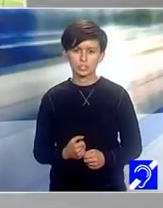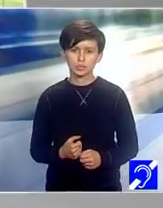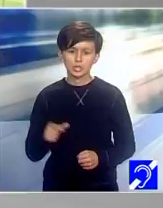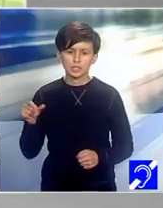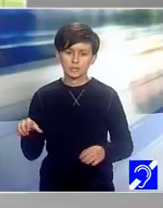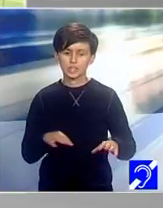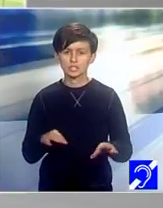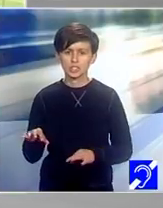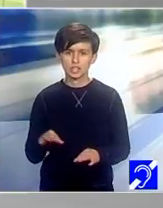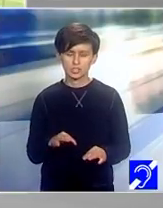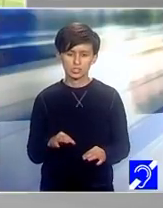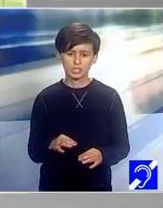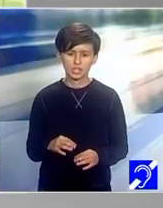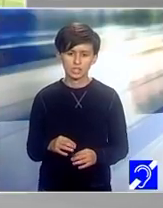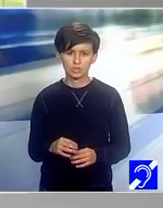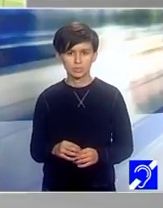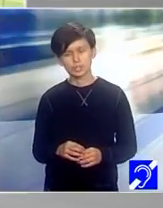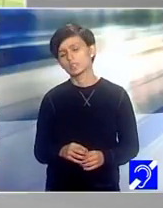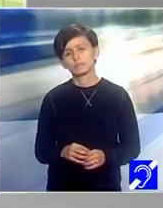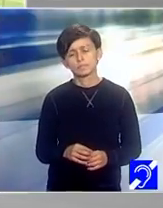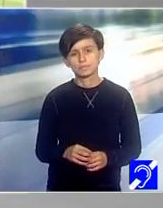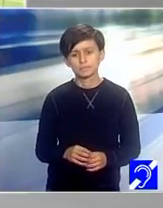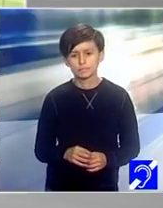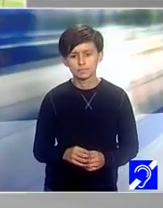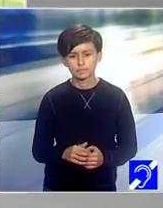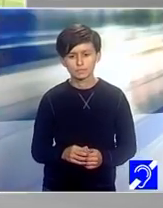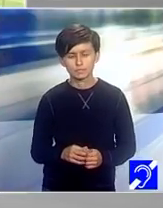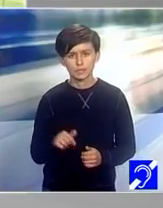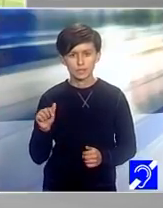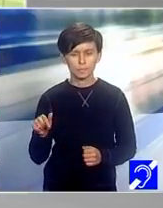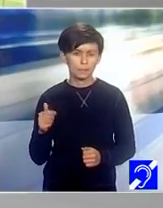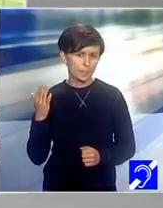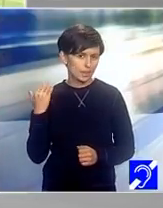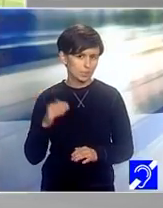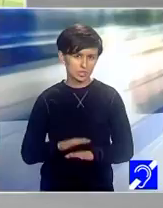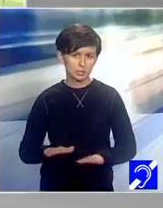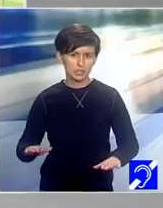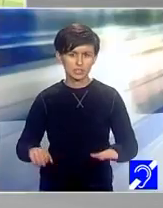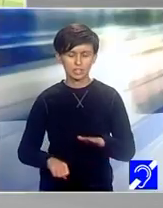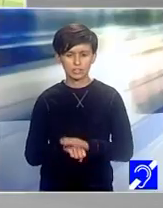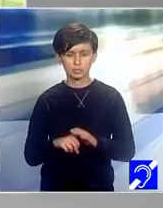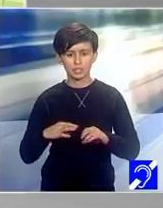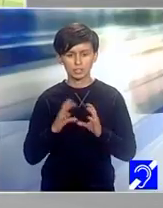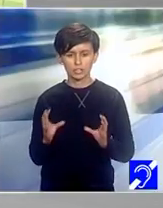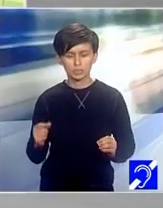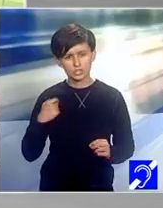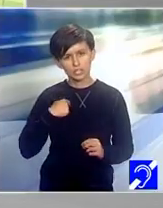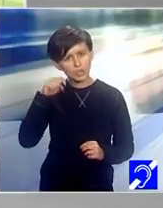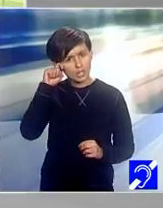selecționer Mirel Albon și domnul Alin Cioban. Ei au pus bazele fotbalului românesc și cred că vor rămâne în